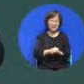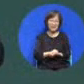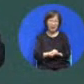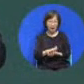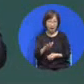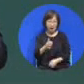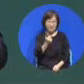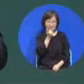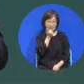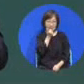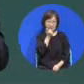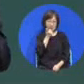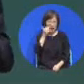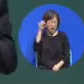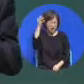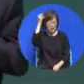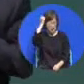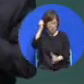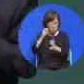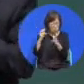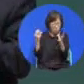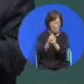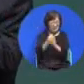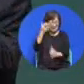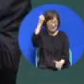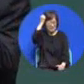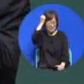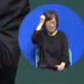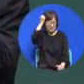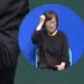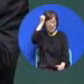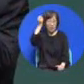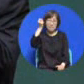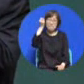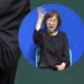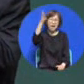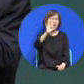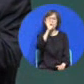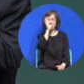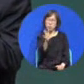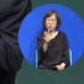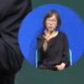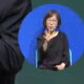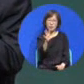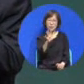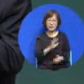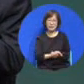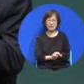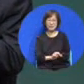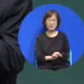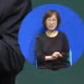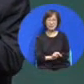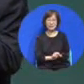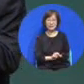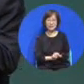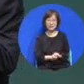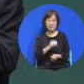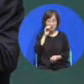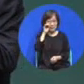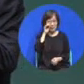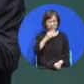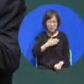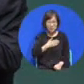절대 잊어먹지 않습니다. So by now, Isaac will not ever forget. 여러분, 우리 딸은요 아직까지 차 안